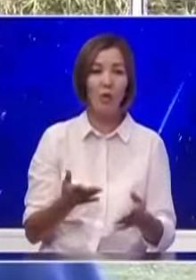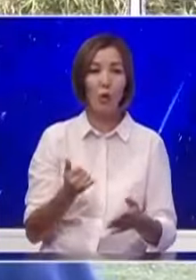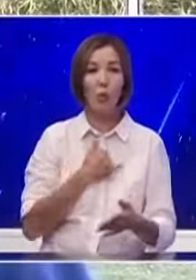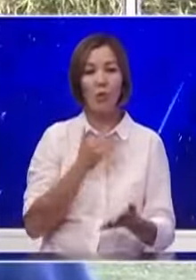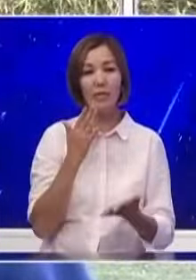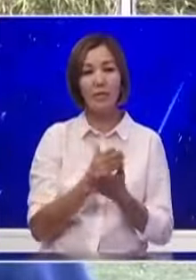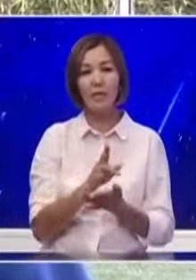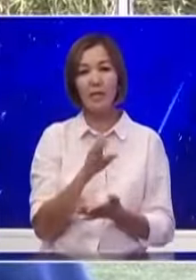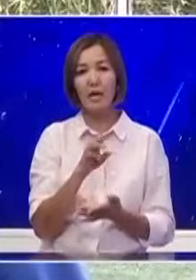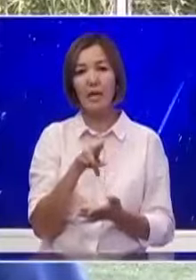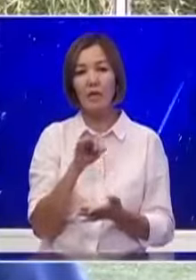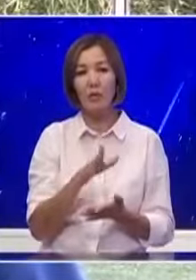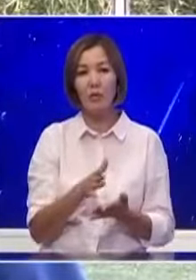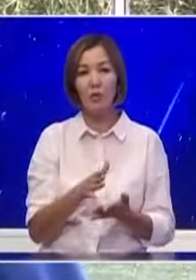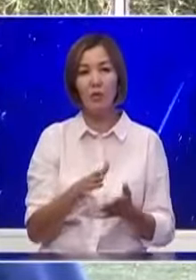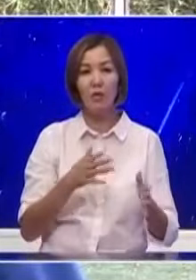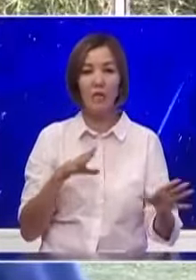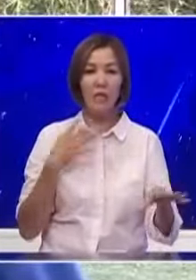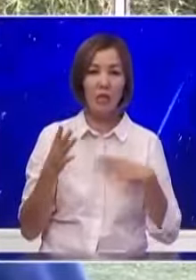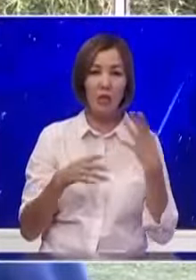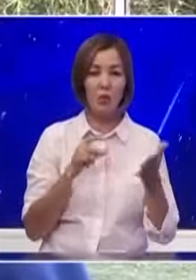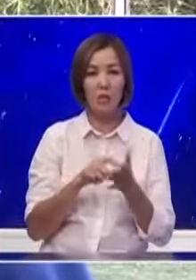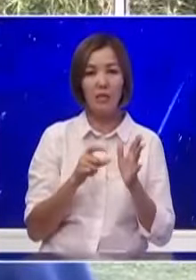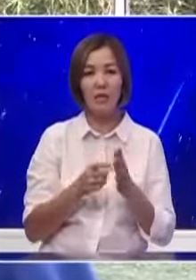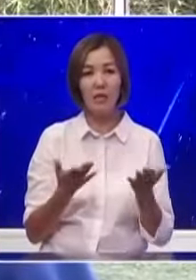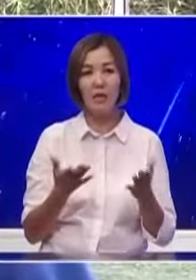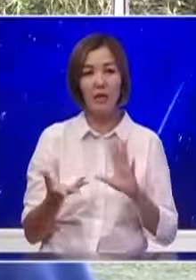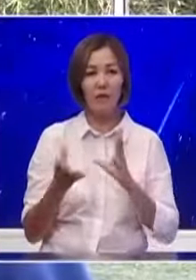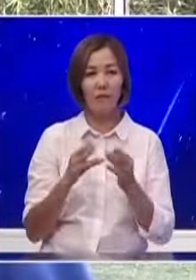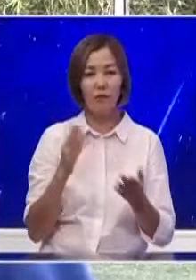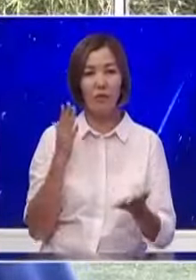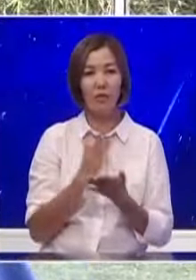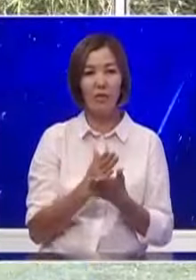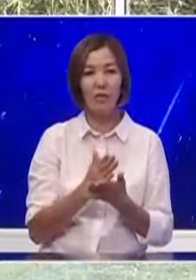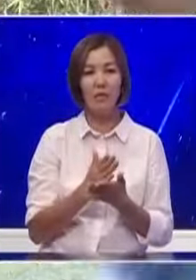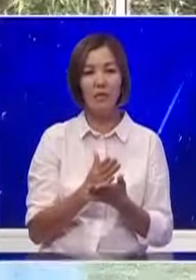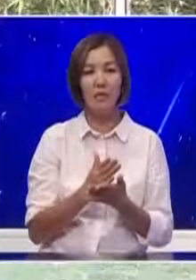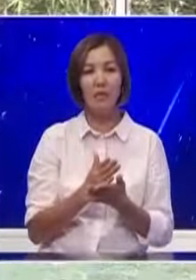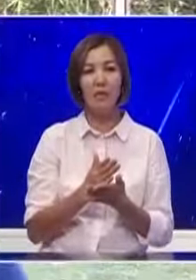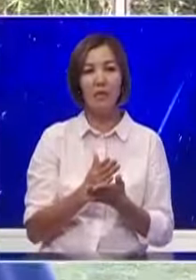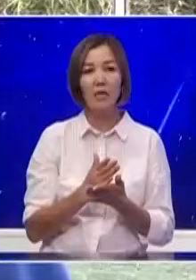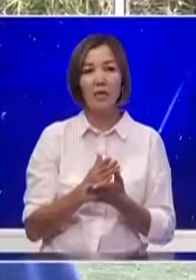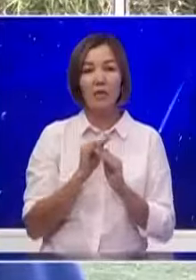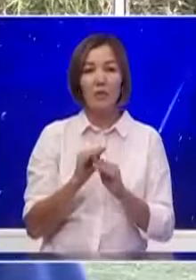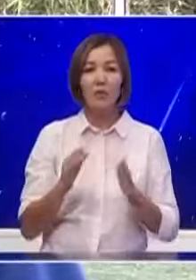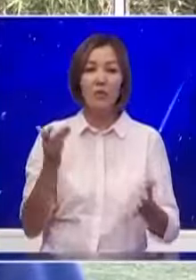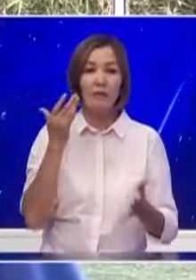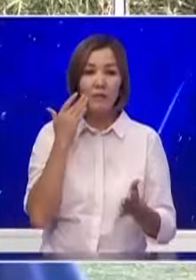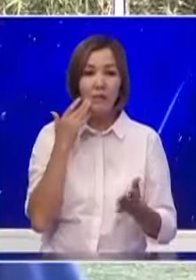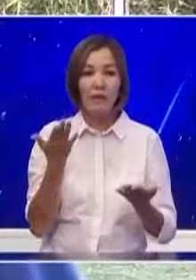есть скалодром, тренажерный зал, бассейн. Это все включается в нашу путевку. У детей всегда,